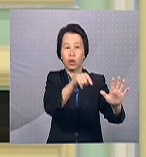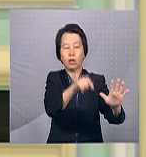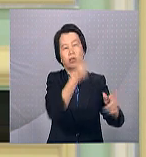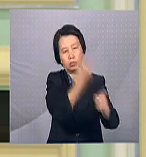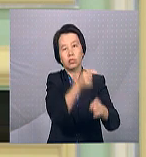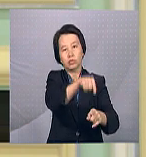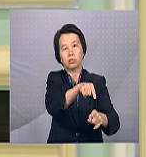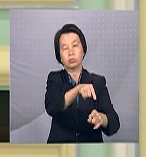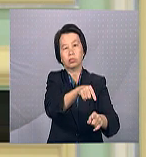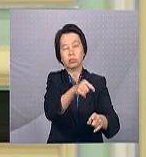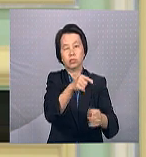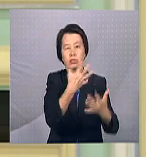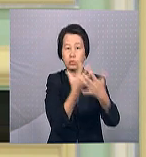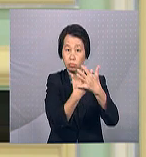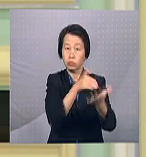Dan